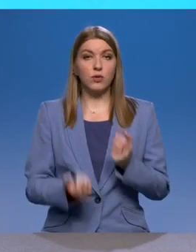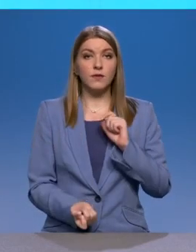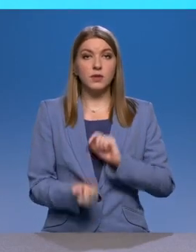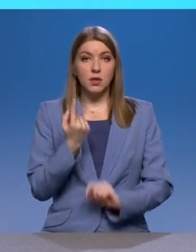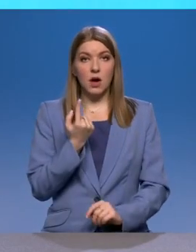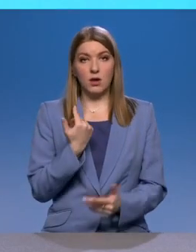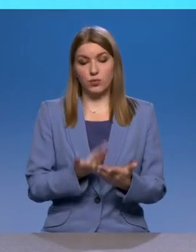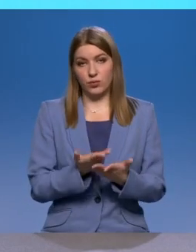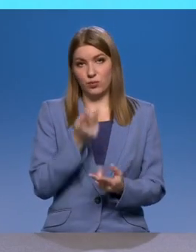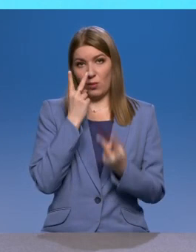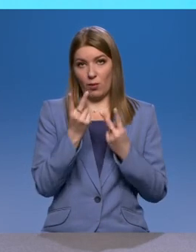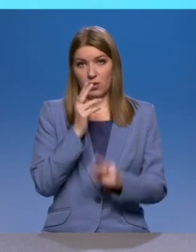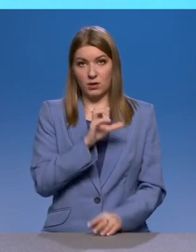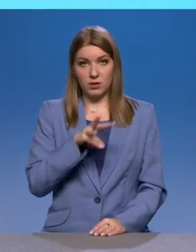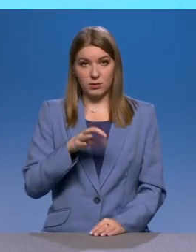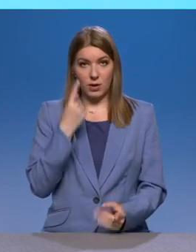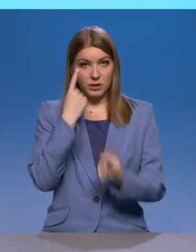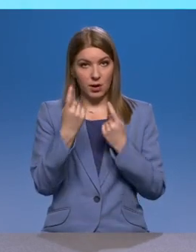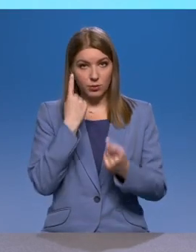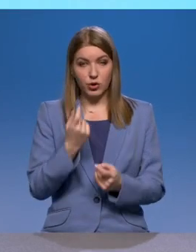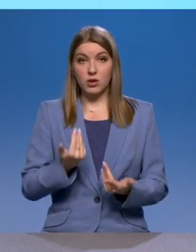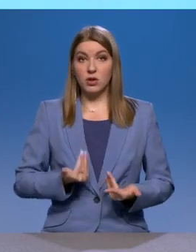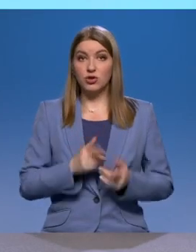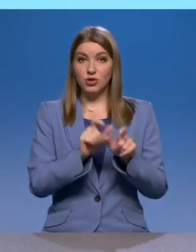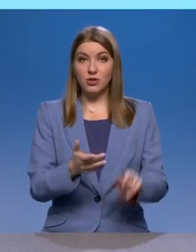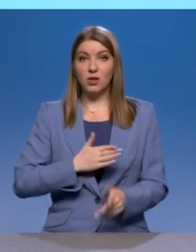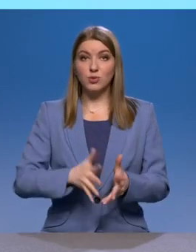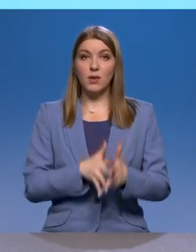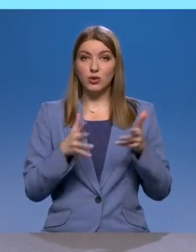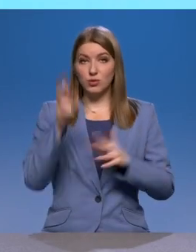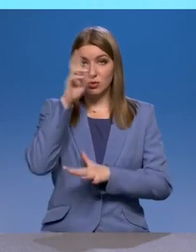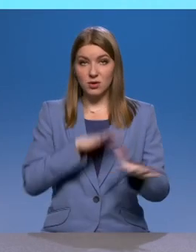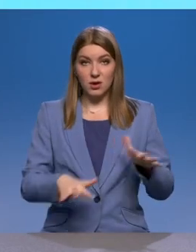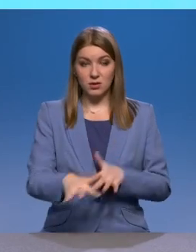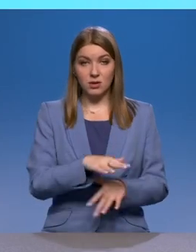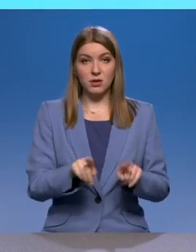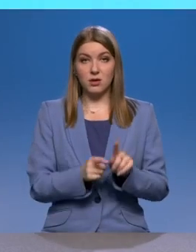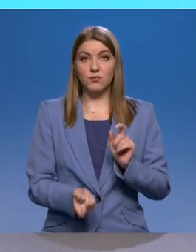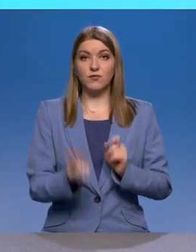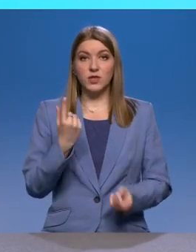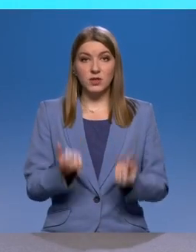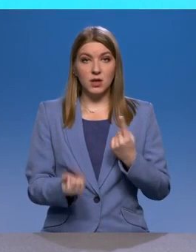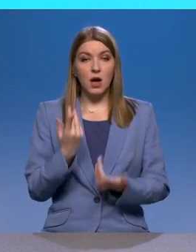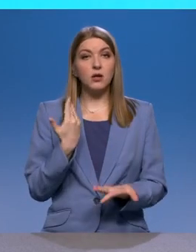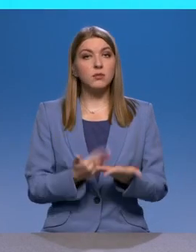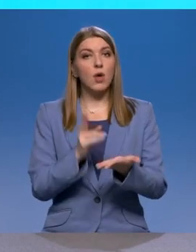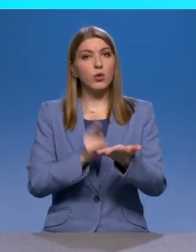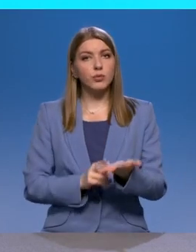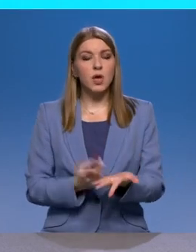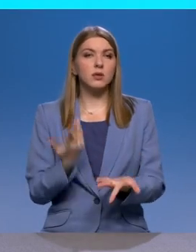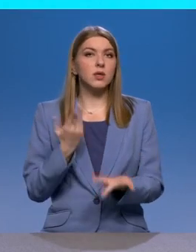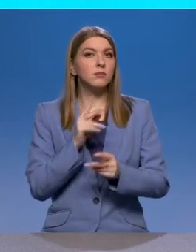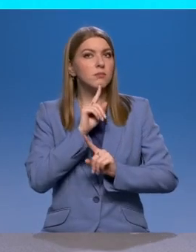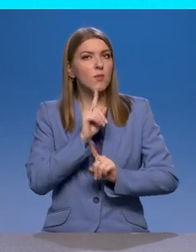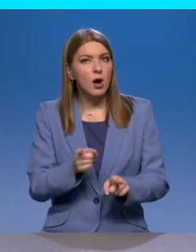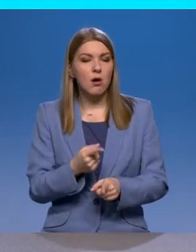судя по сообщениям, возникает у жителей нашей большой страны. Если странные аргументации, если отказывают в субсидии,